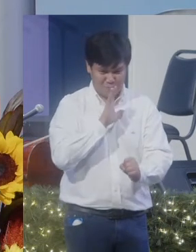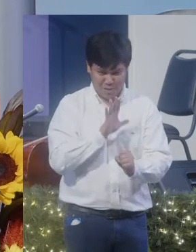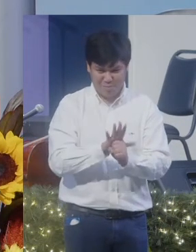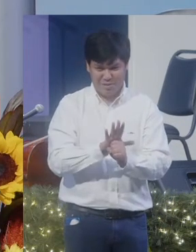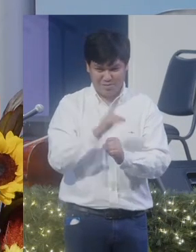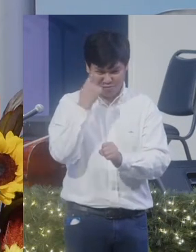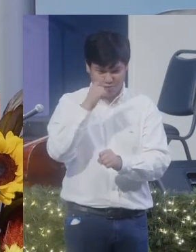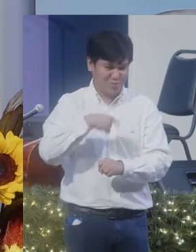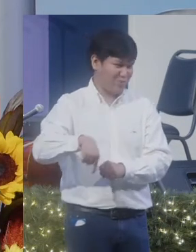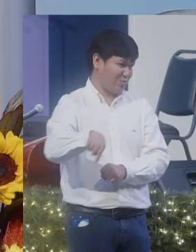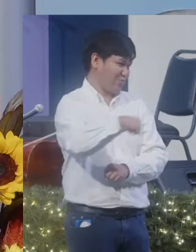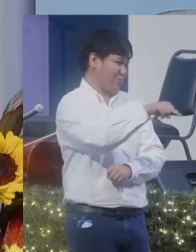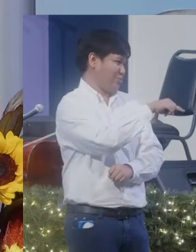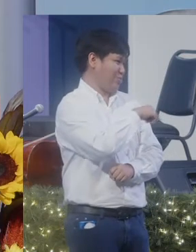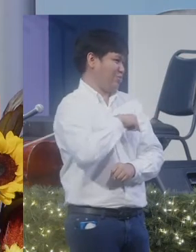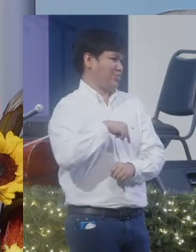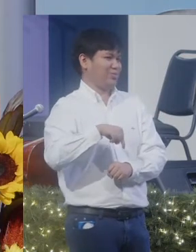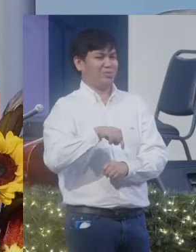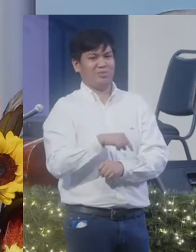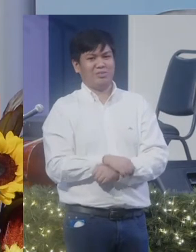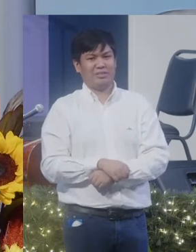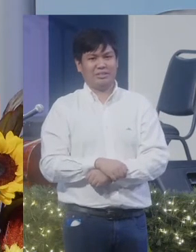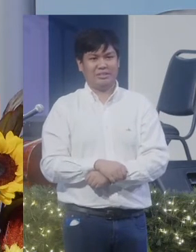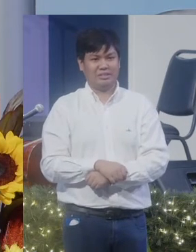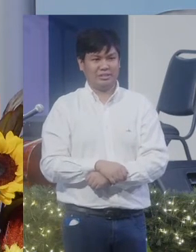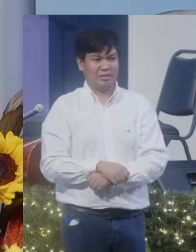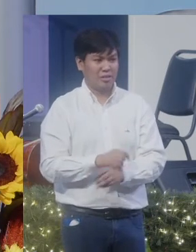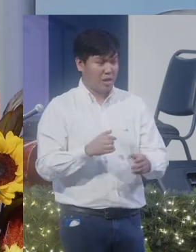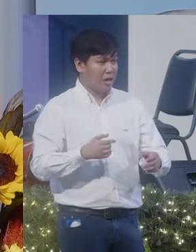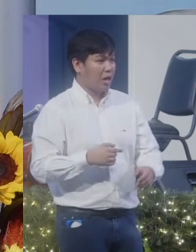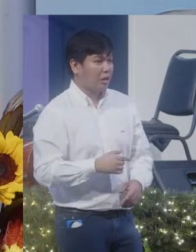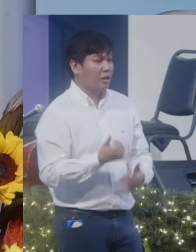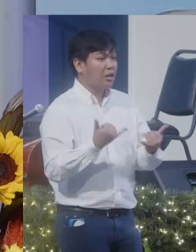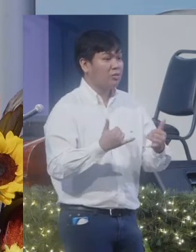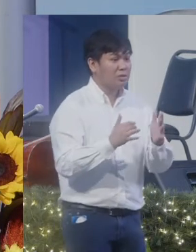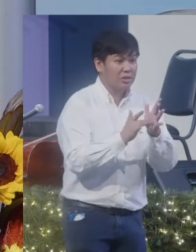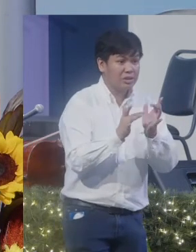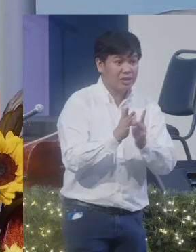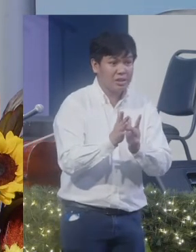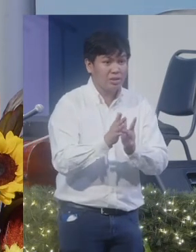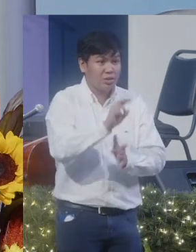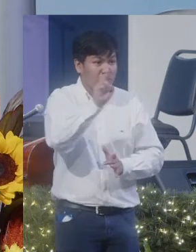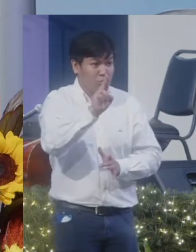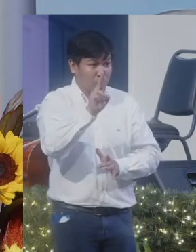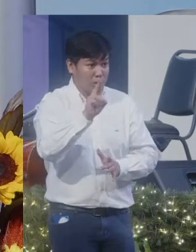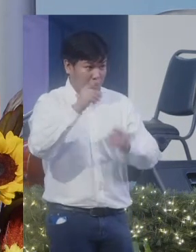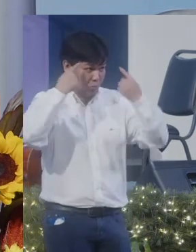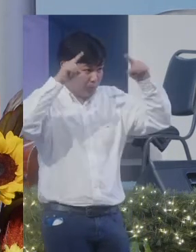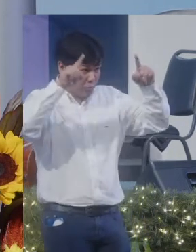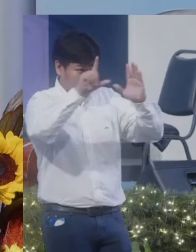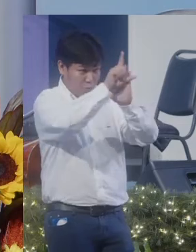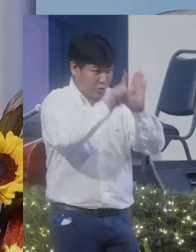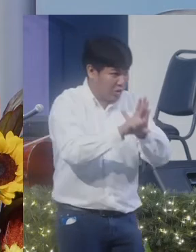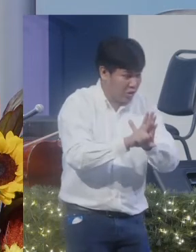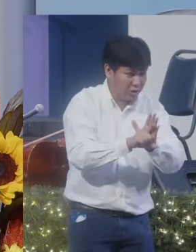isinasagawa niya sa pamamagitan ng mga ordinaryong tao katulad nyo at katulad ko,